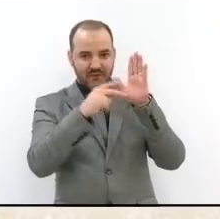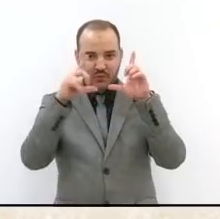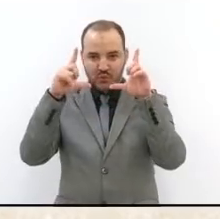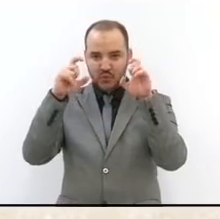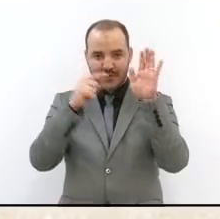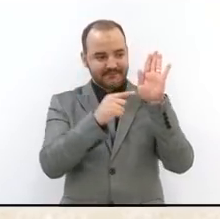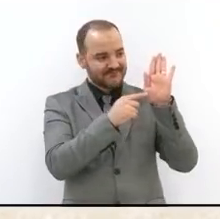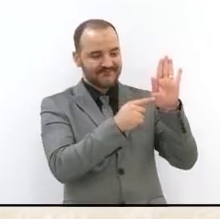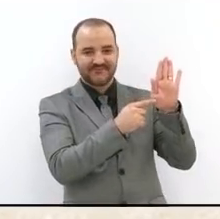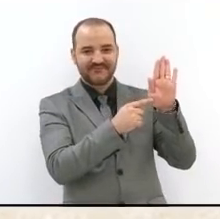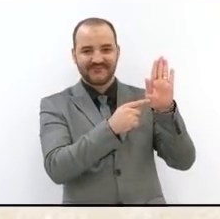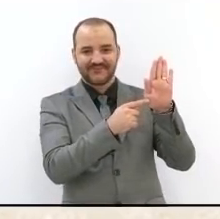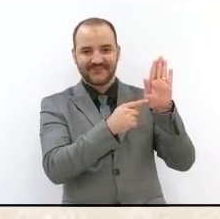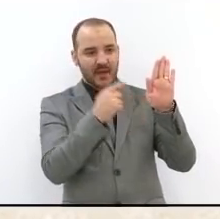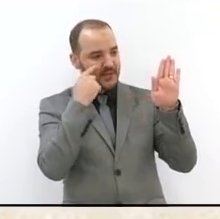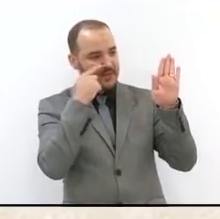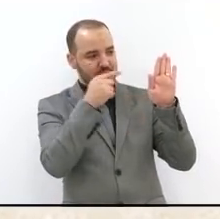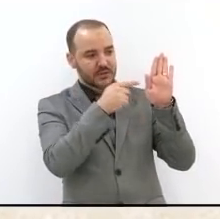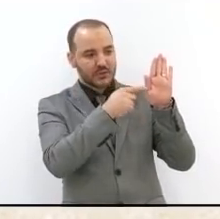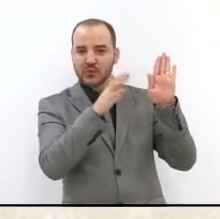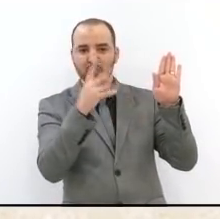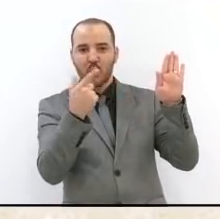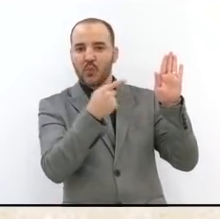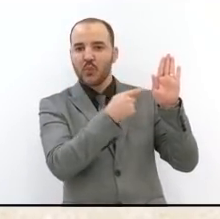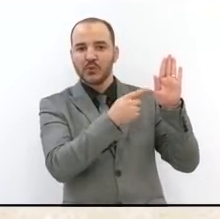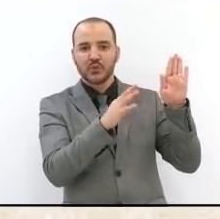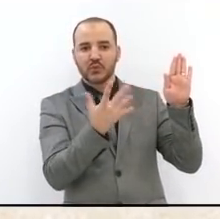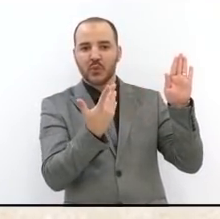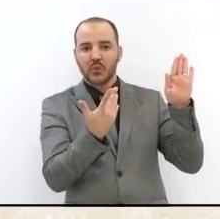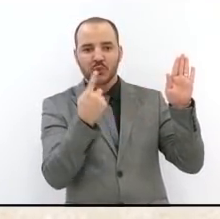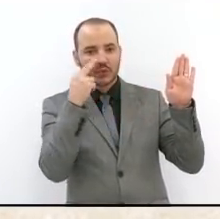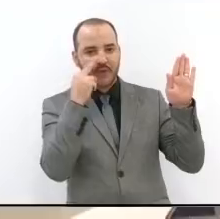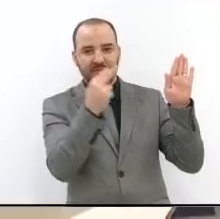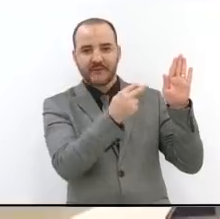أمامكم على الشاشة. ماذا ترون في الصورة؟